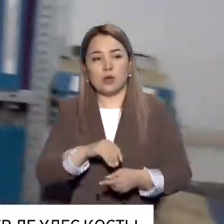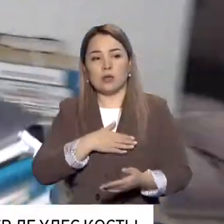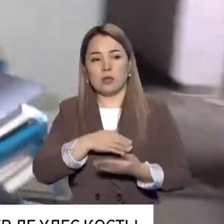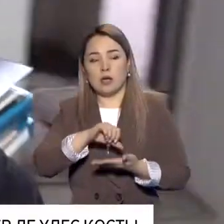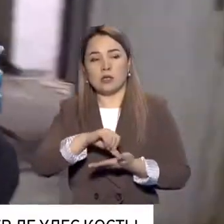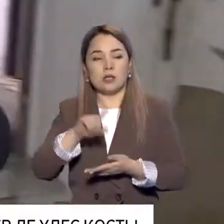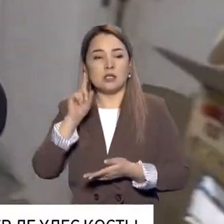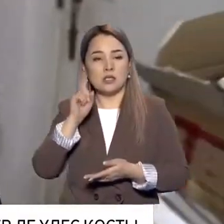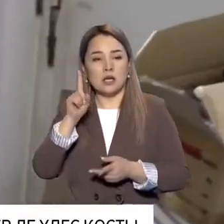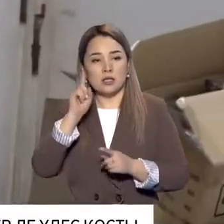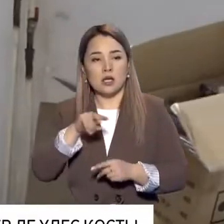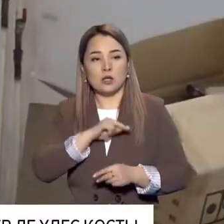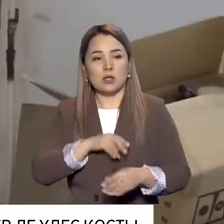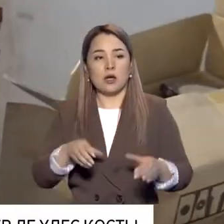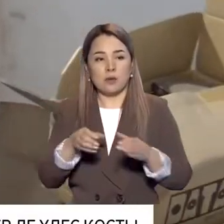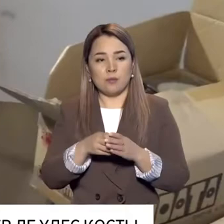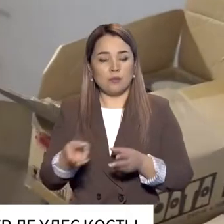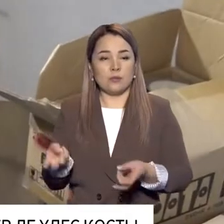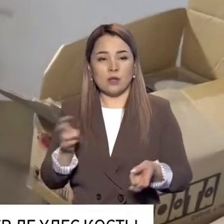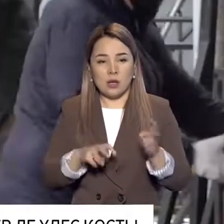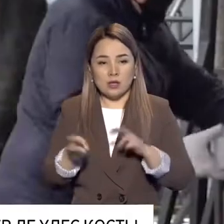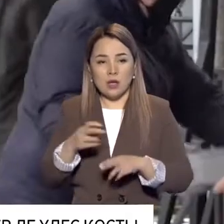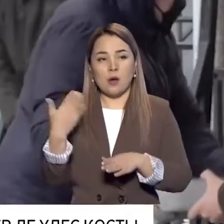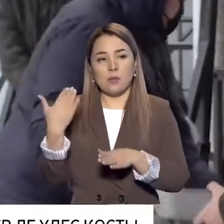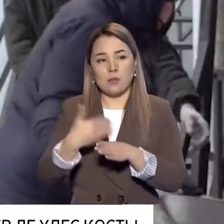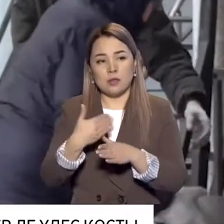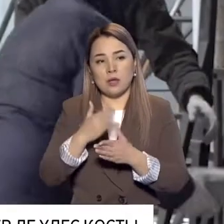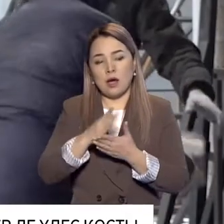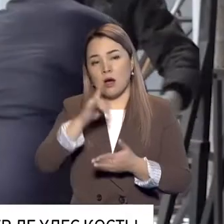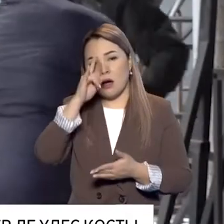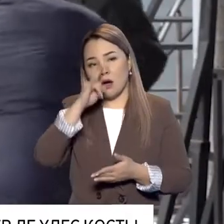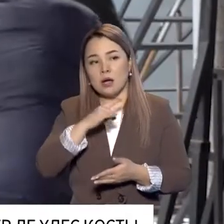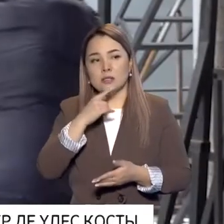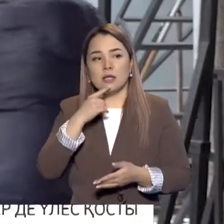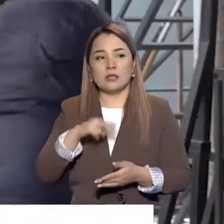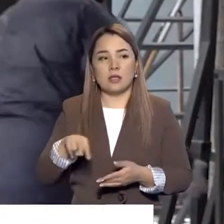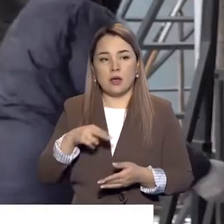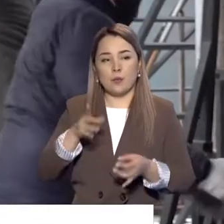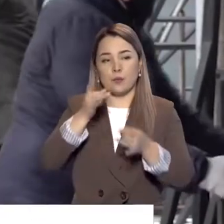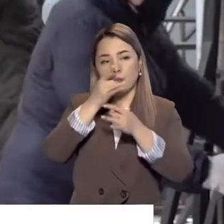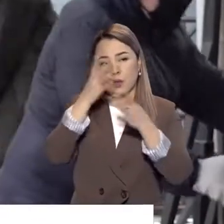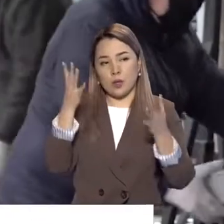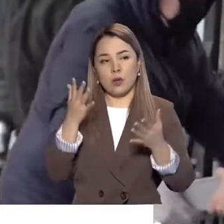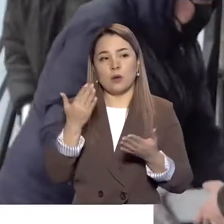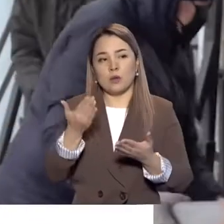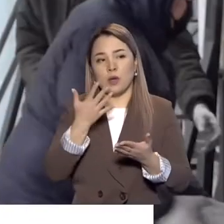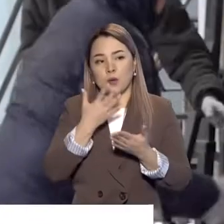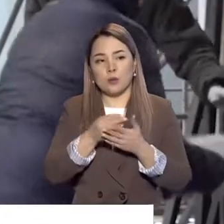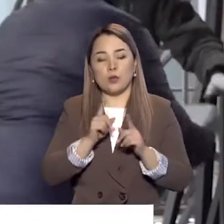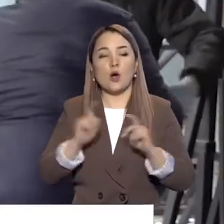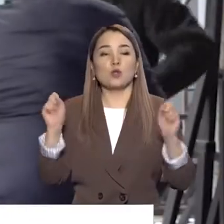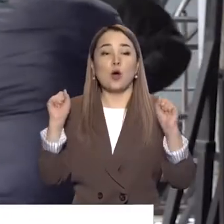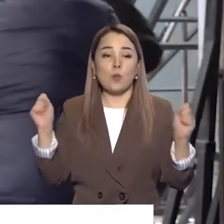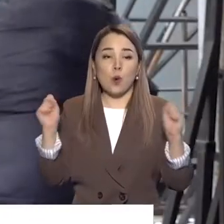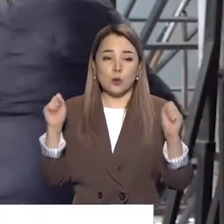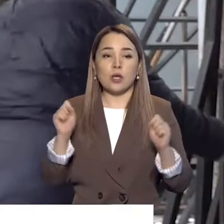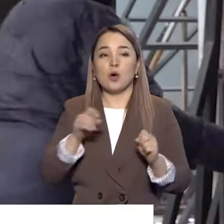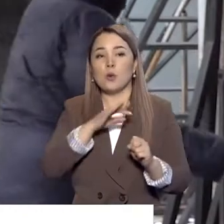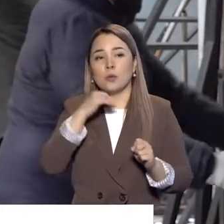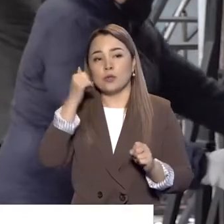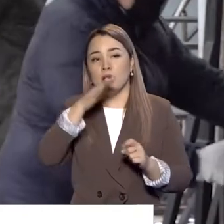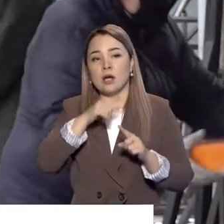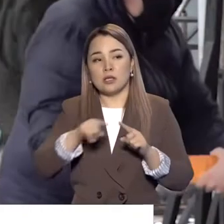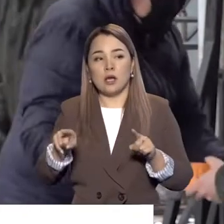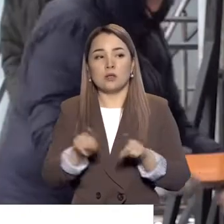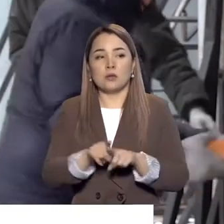игі істі әріптестерімізде қолдай кетті. Қазақтың әдебиетін, мәдениетін, өнерін, спортын көп жылдардан